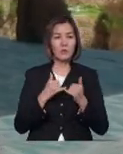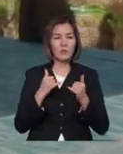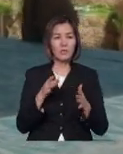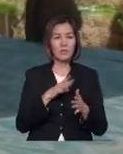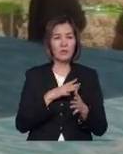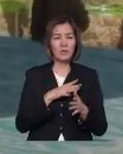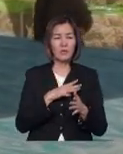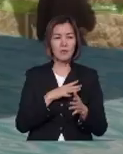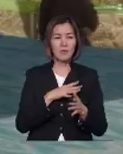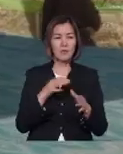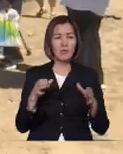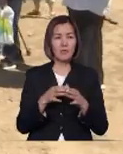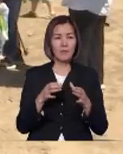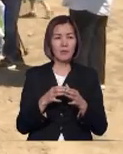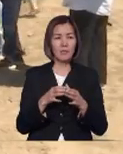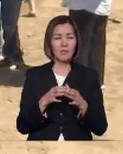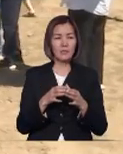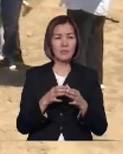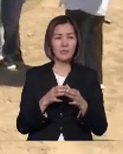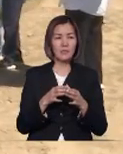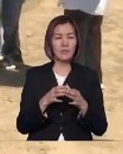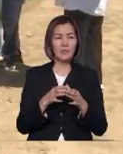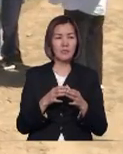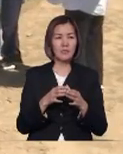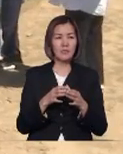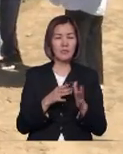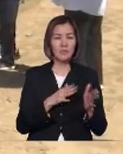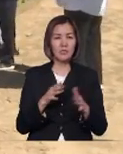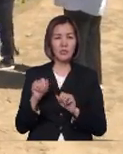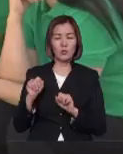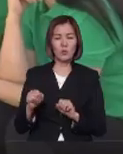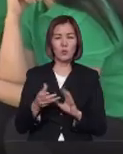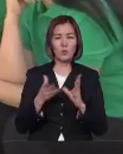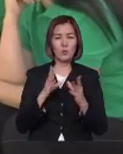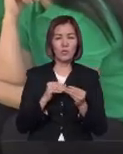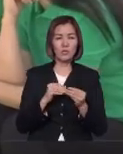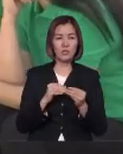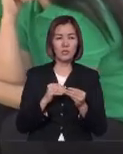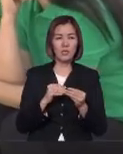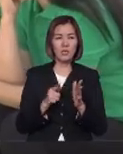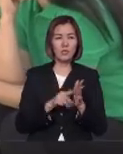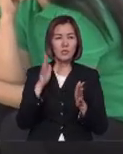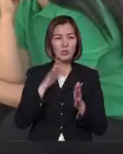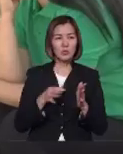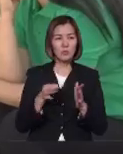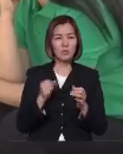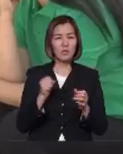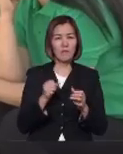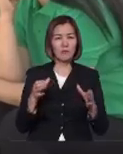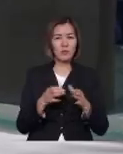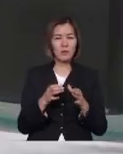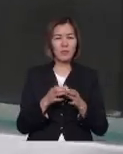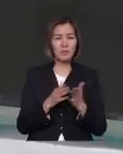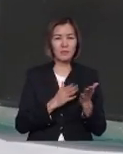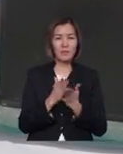болды. Мұның бәрі компанияның препараттары мен дақылдарды кешенді қорғау нәтижелерінің арқасында. Жетісу облысында Август Қазақстанның негізгі